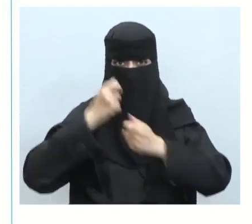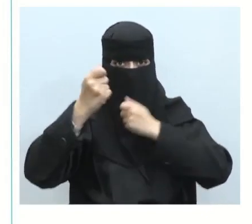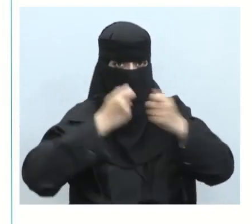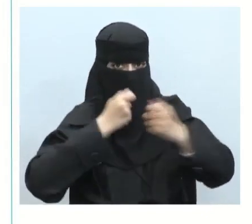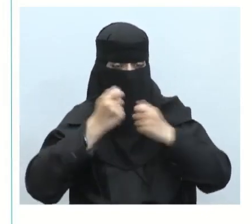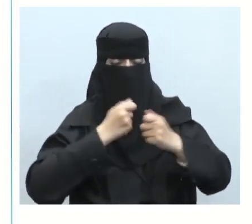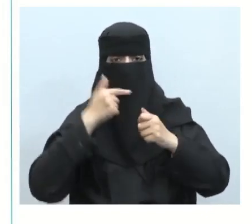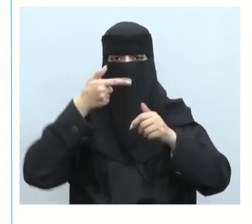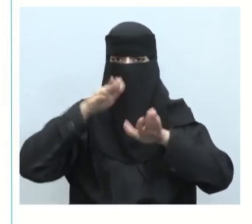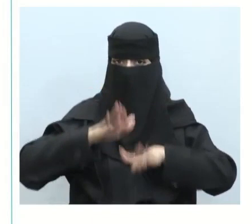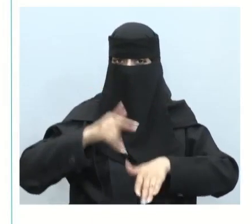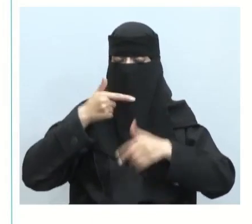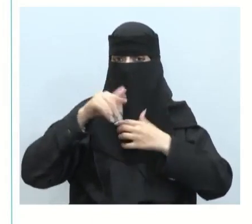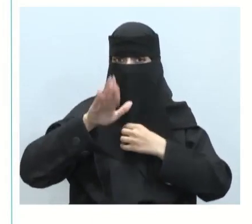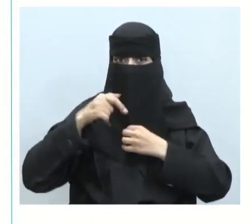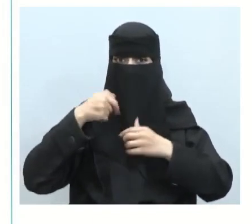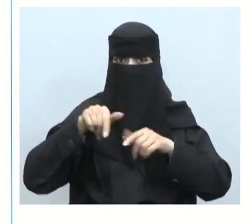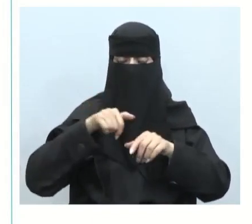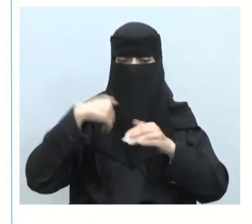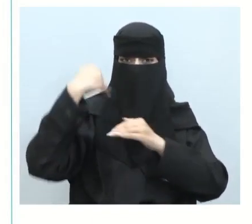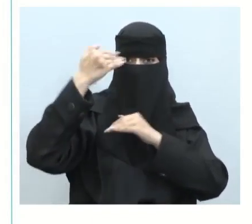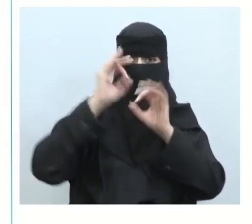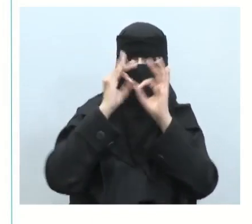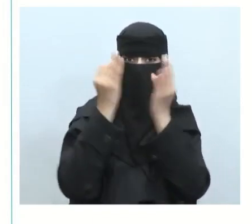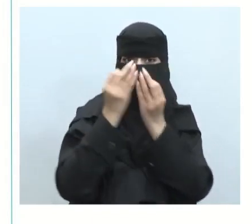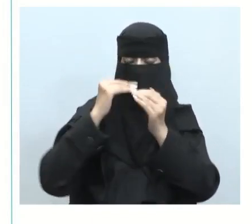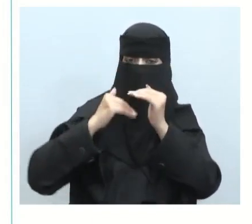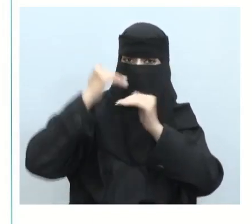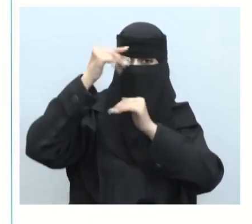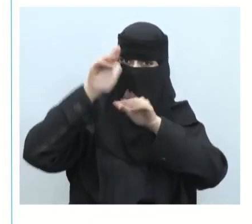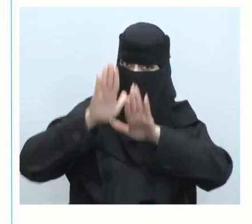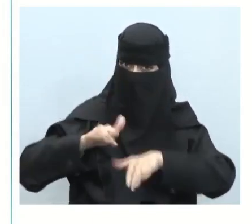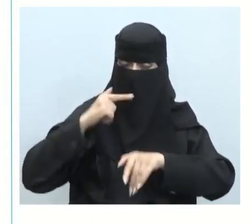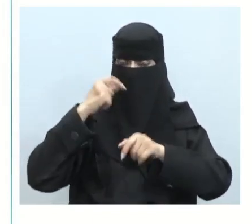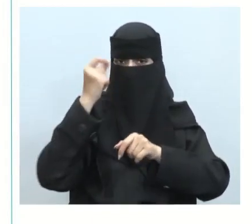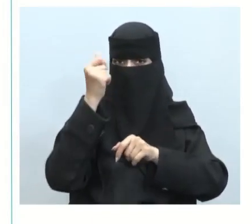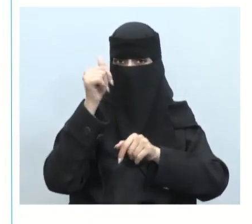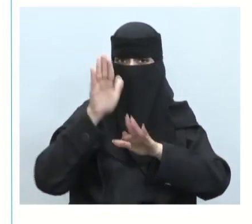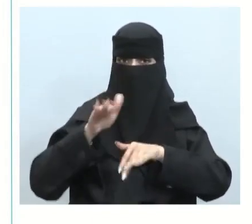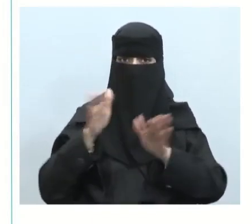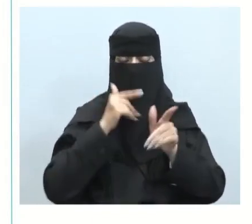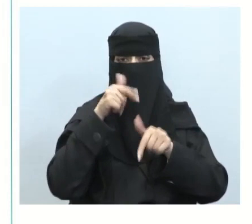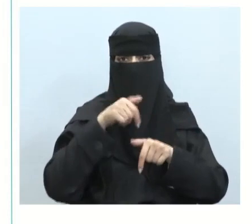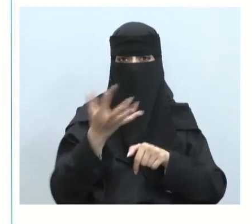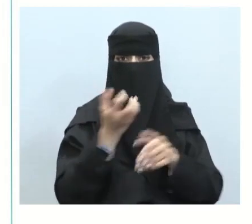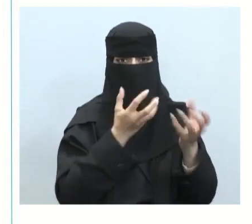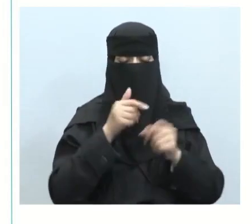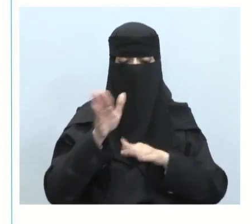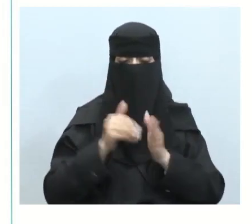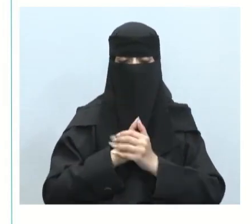والماليه اصبح هنالك الصعيد الاجتماعي ارتفع نظير وجود الاموال واكتساب